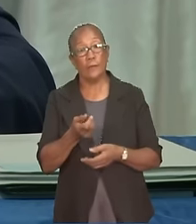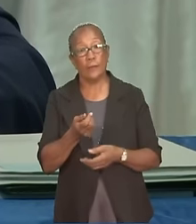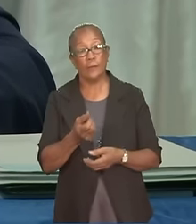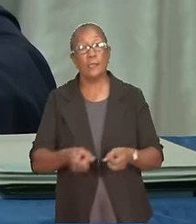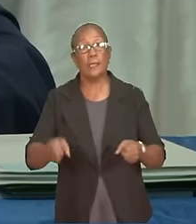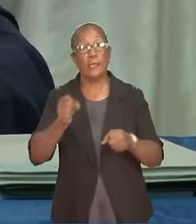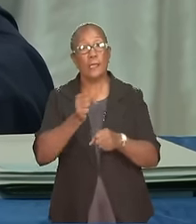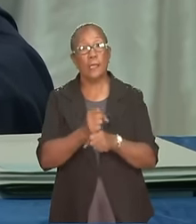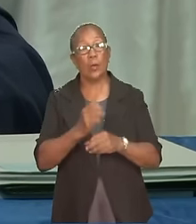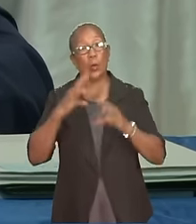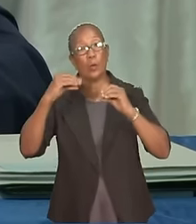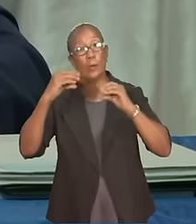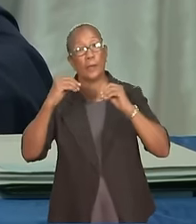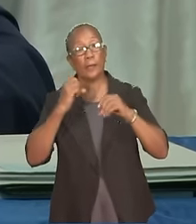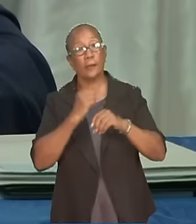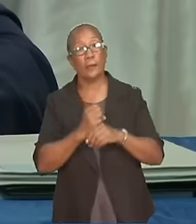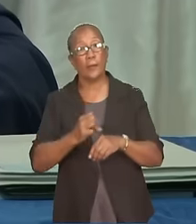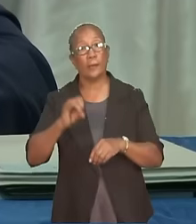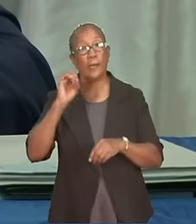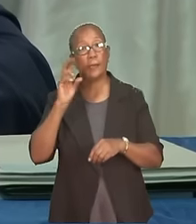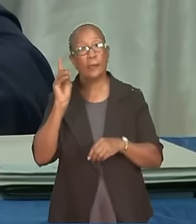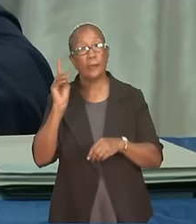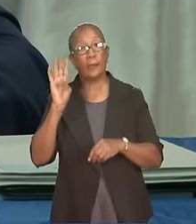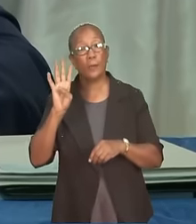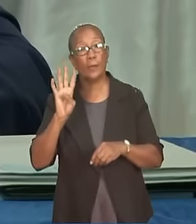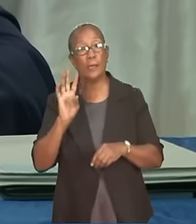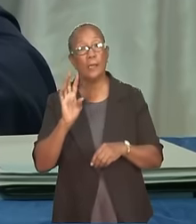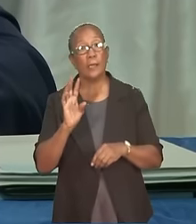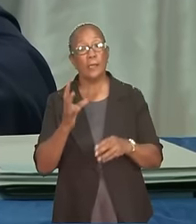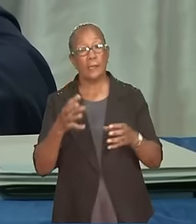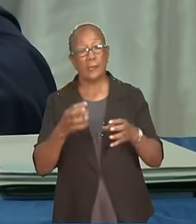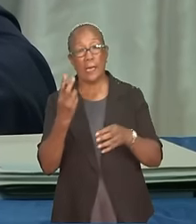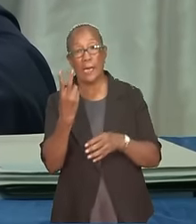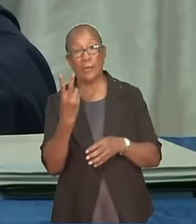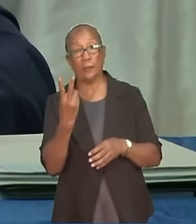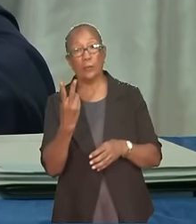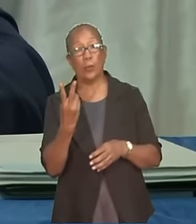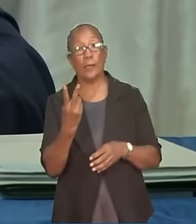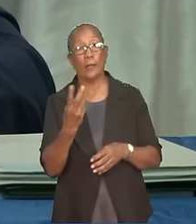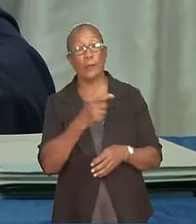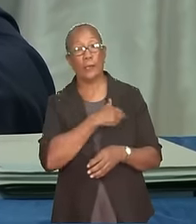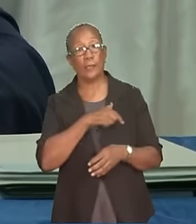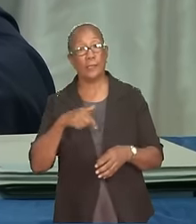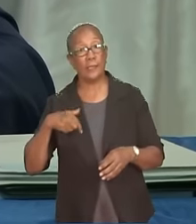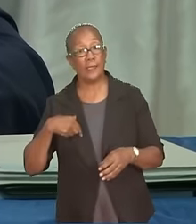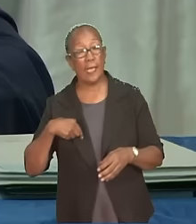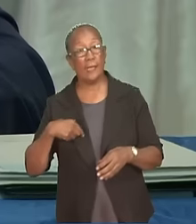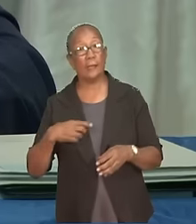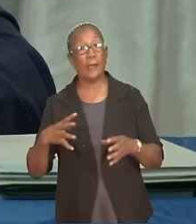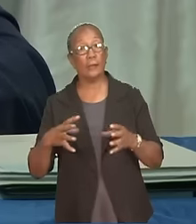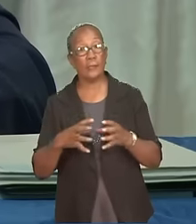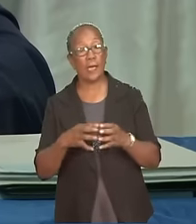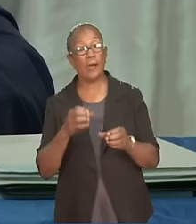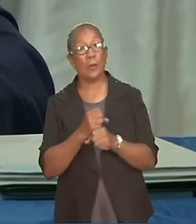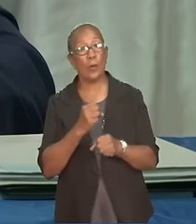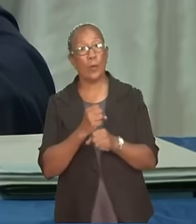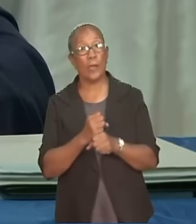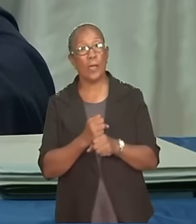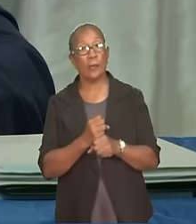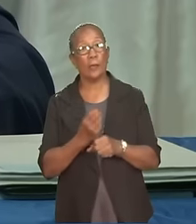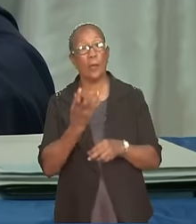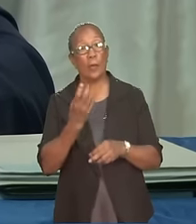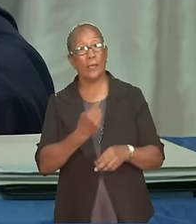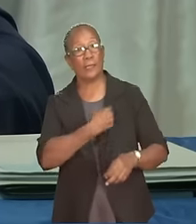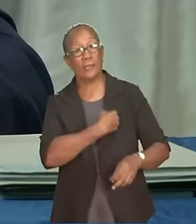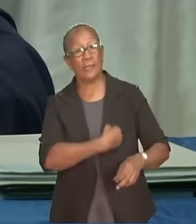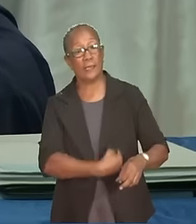ook geweest met IDB. We hebben als 2 presidenten ook een besluit genomen, nu we weten dat het toch een Chinees bedrijf